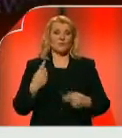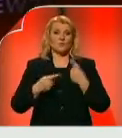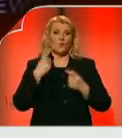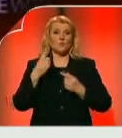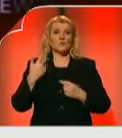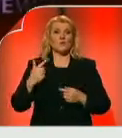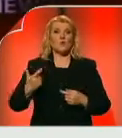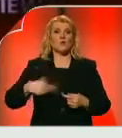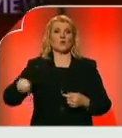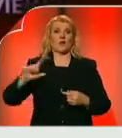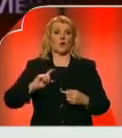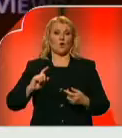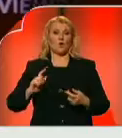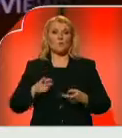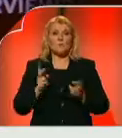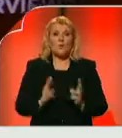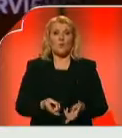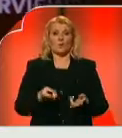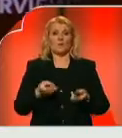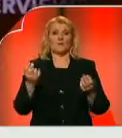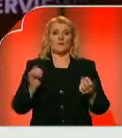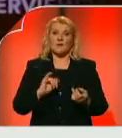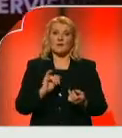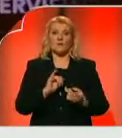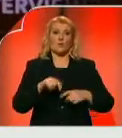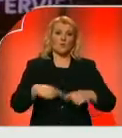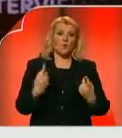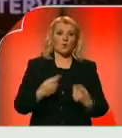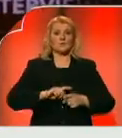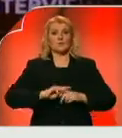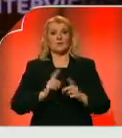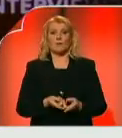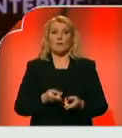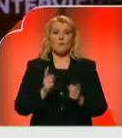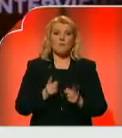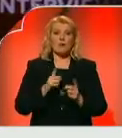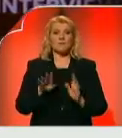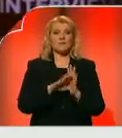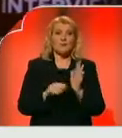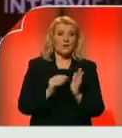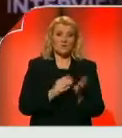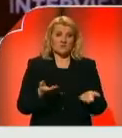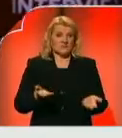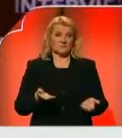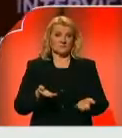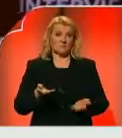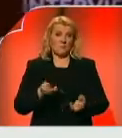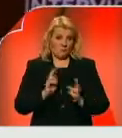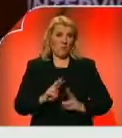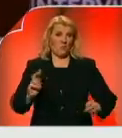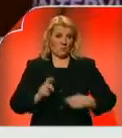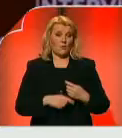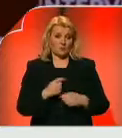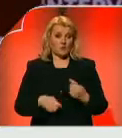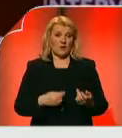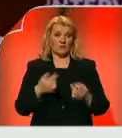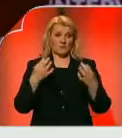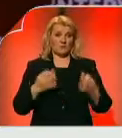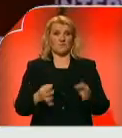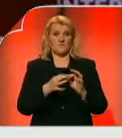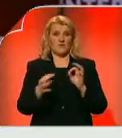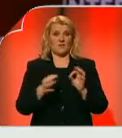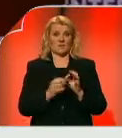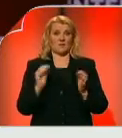lety mohl někdo říci, že se to má do zákona dát. Nebyl by to problém, je to o několika větách